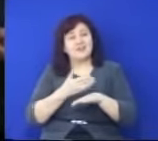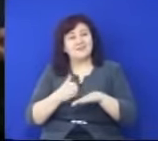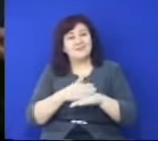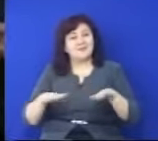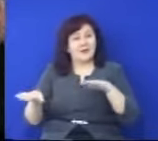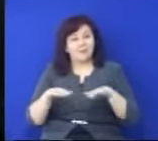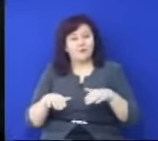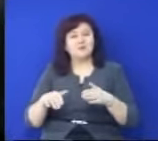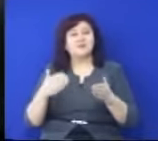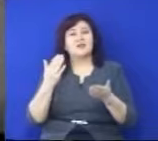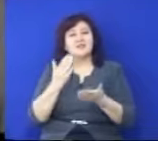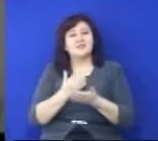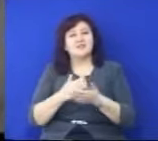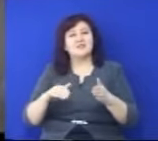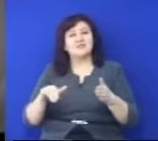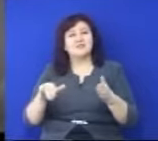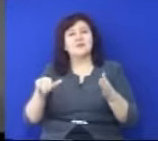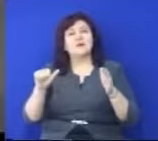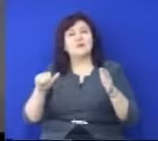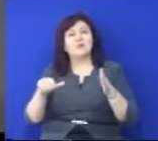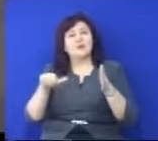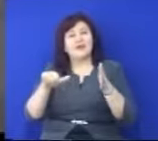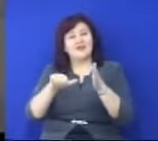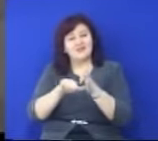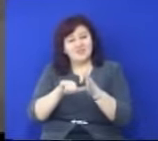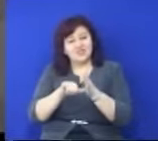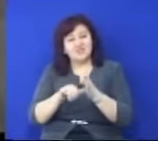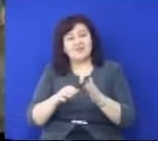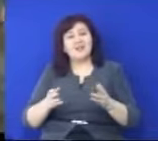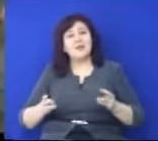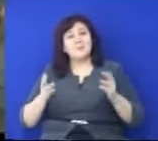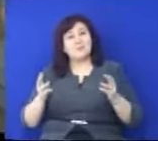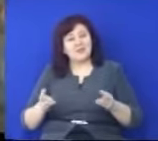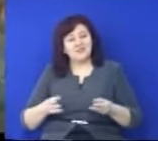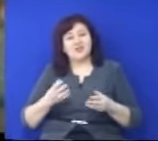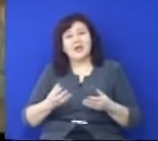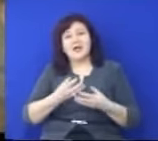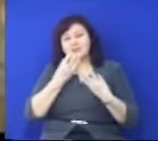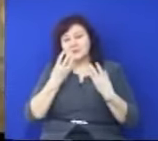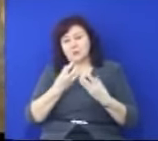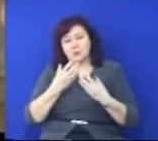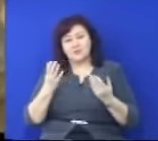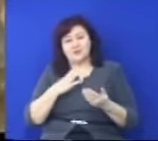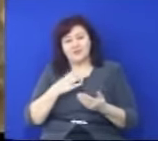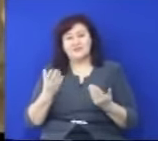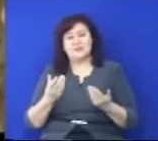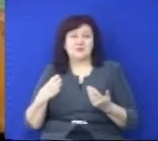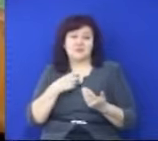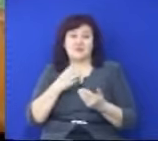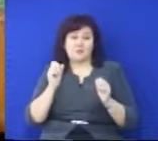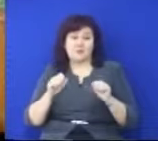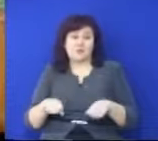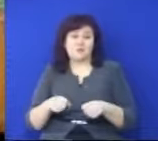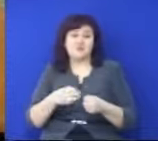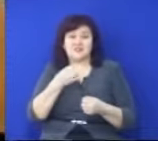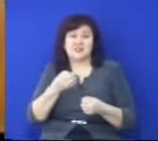Олар электр қуатымен немесе пешпен жылытылмақ. Оның үстіне салымшылар үй жобасына өз ұсыныстарын да енгізе алады. Мы